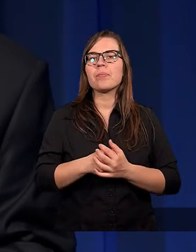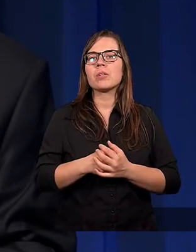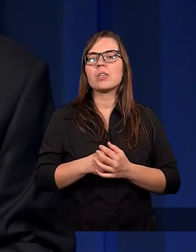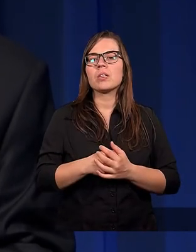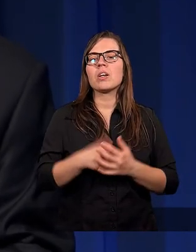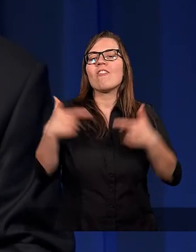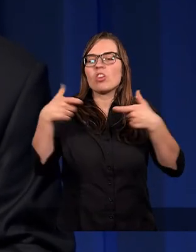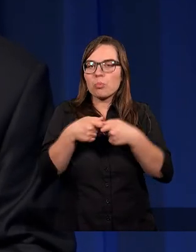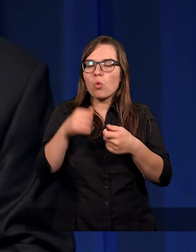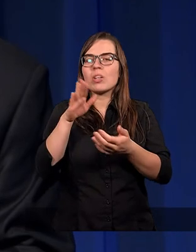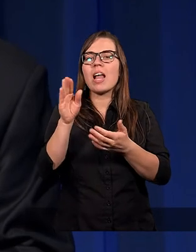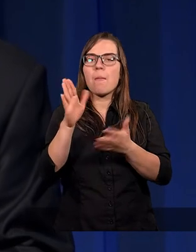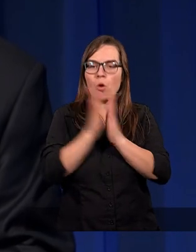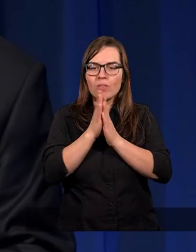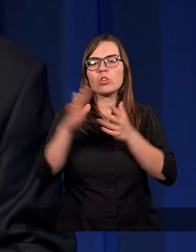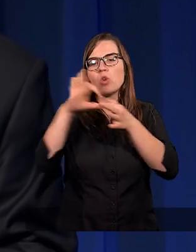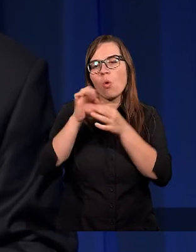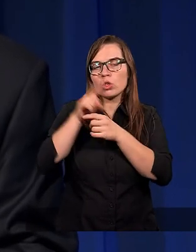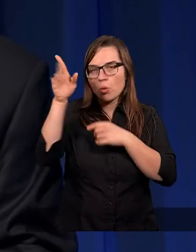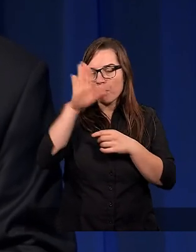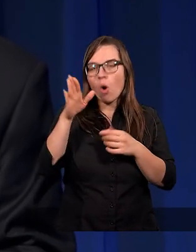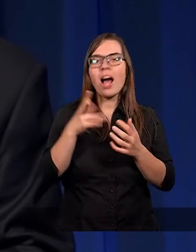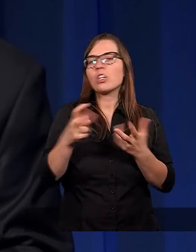Są wspólne modlitwy, dołączę się do nich.